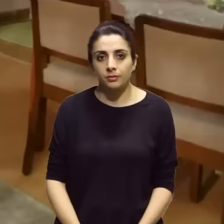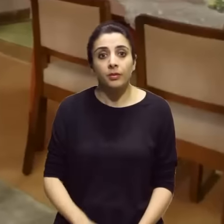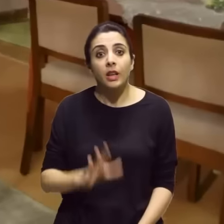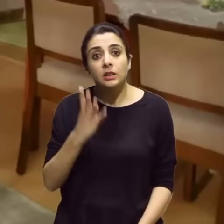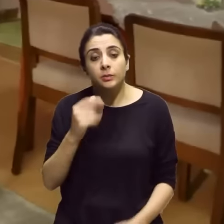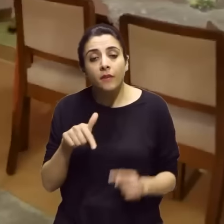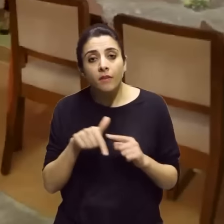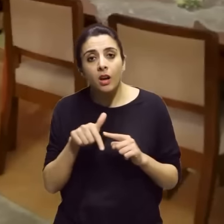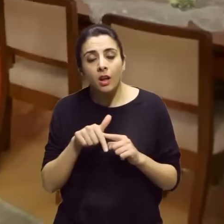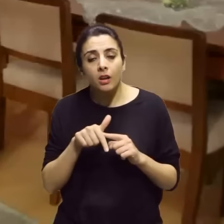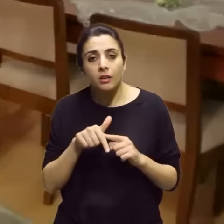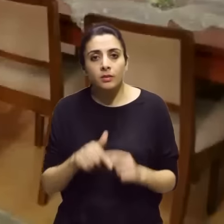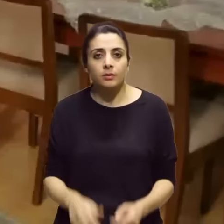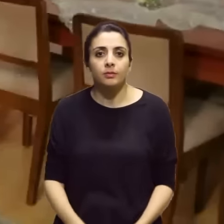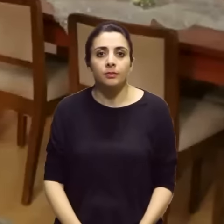Nasılsın Fahriye?